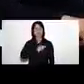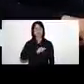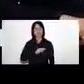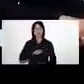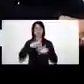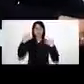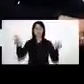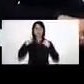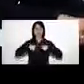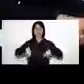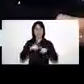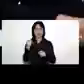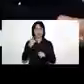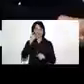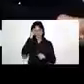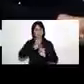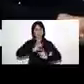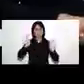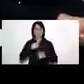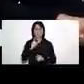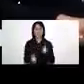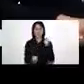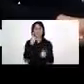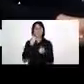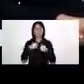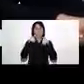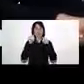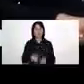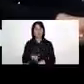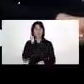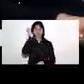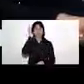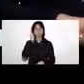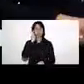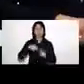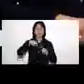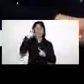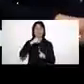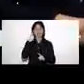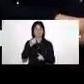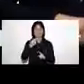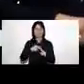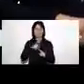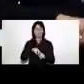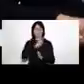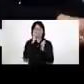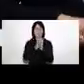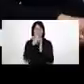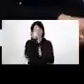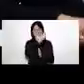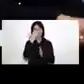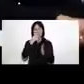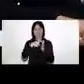უწყება ფართო საზოგადოებას უნდა ამცნობდეს თუ რა ამოცანების გადაწყვეტას აპირებს იგი მომავალ წელს და ეს